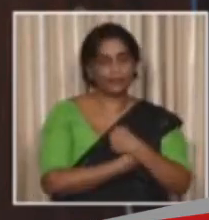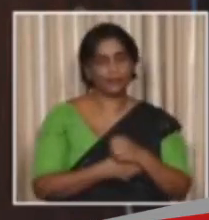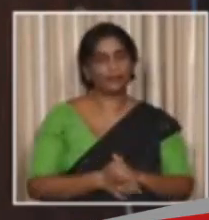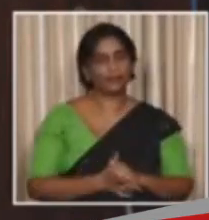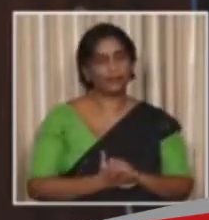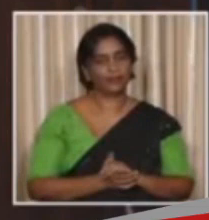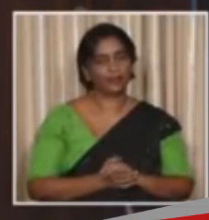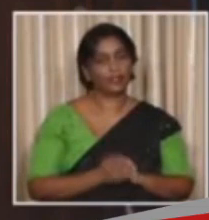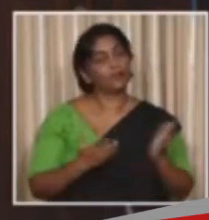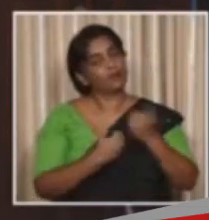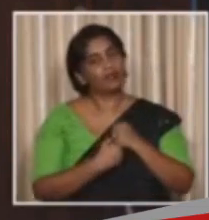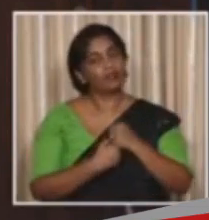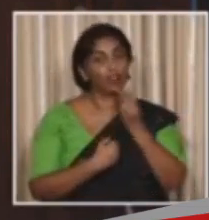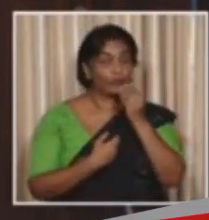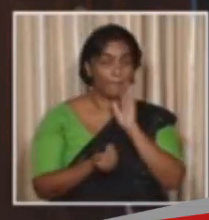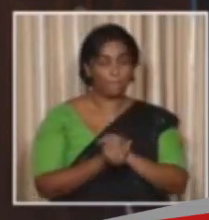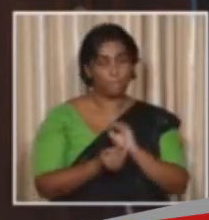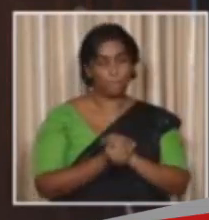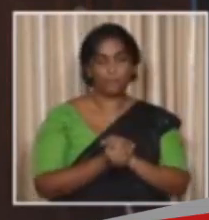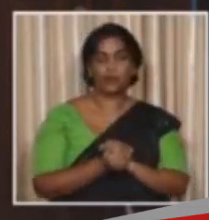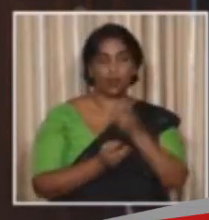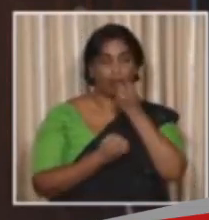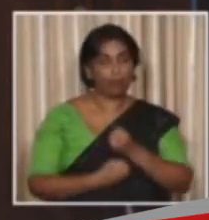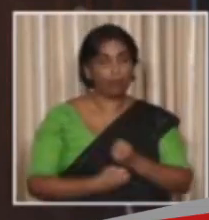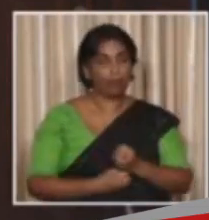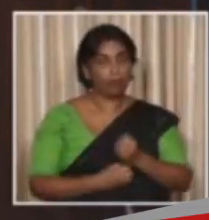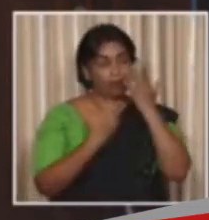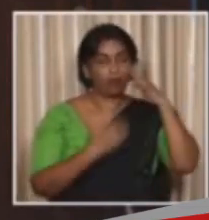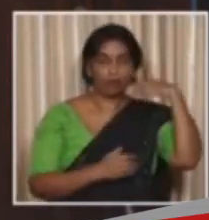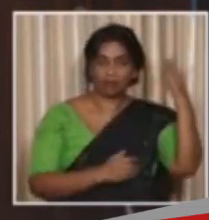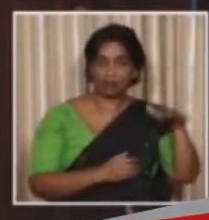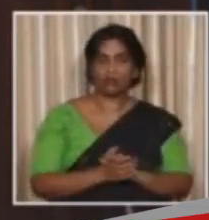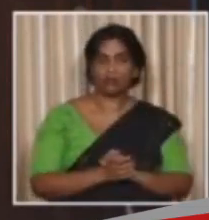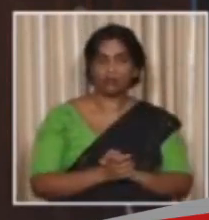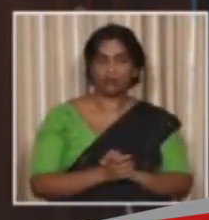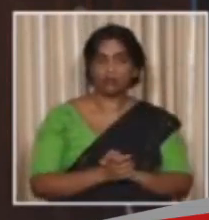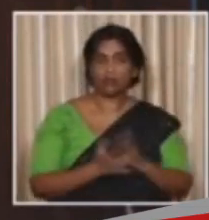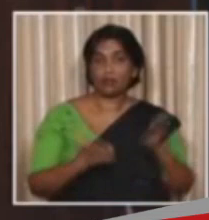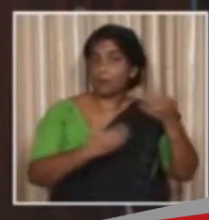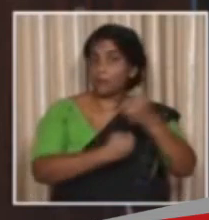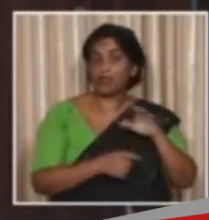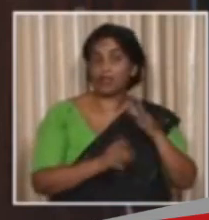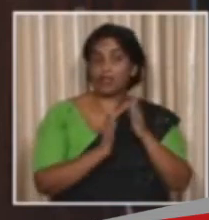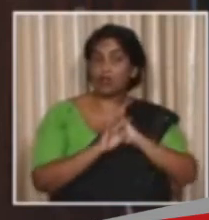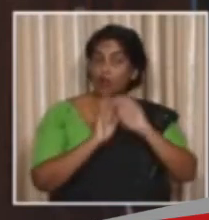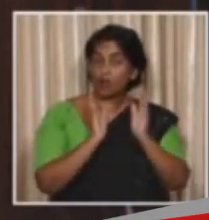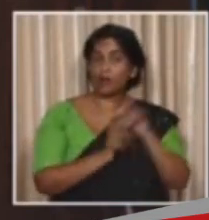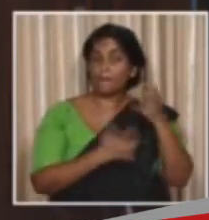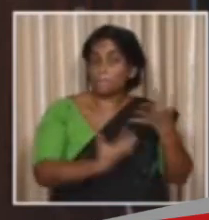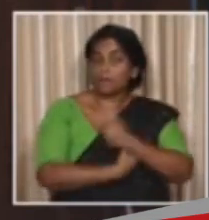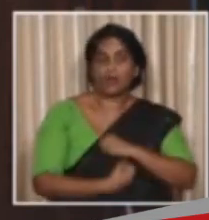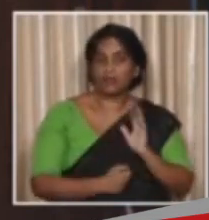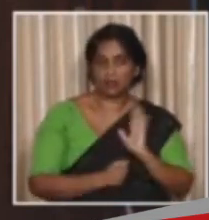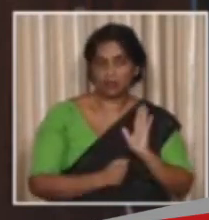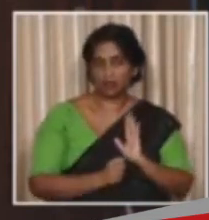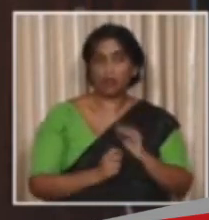ගන්නවා බදාගද්දි පොඩ්ඩක් පරිස්සමෙන් බදා ගන්න කොළ හරි බෝම්බේ පුපුරලා තමයි මැරෙන්නේ බදා ගන්න යන්න එපා එන හැම